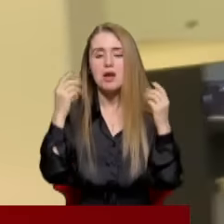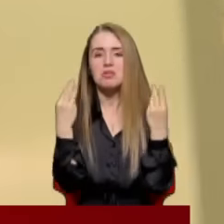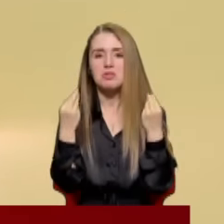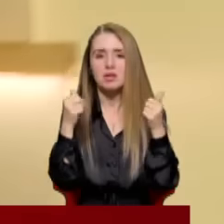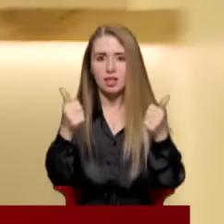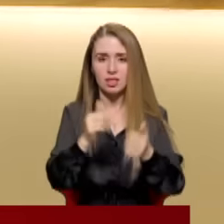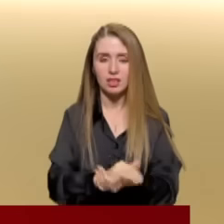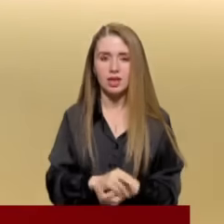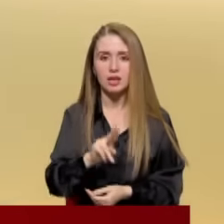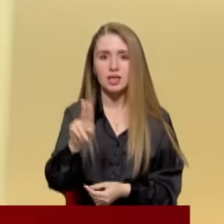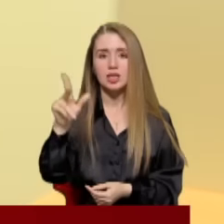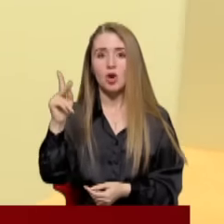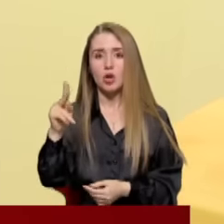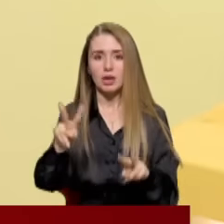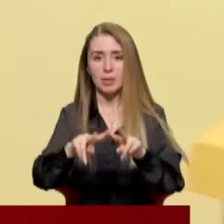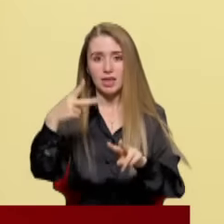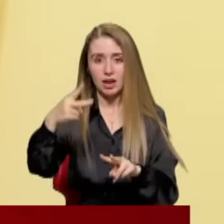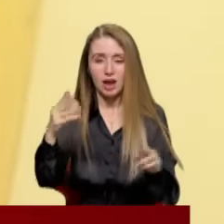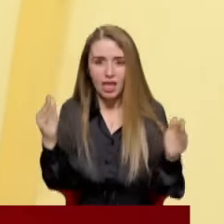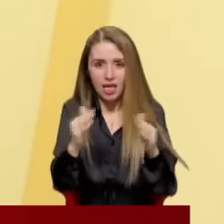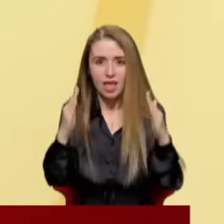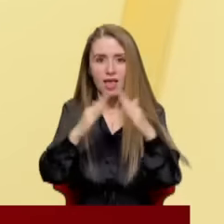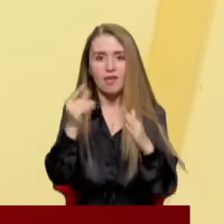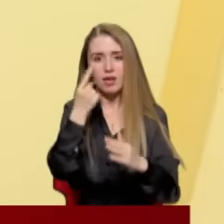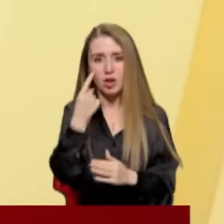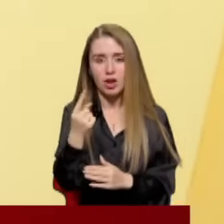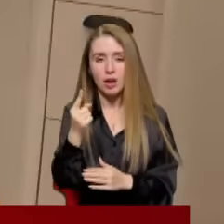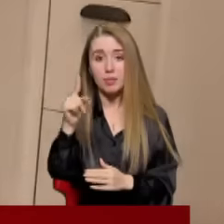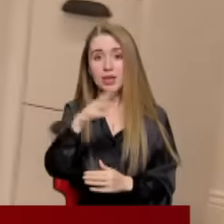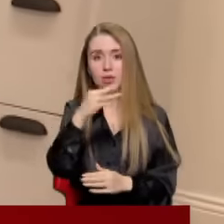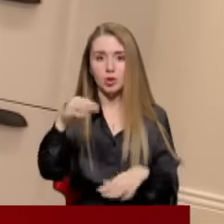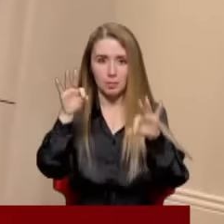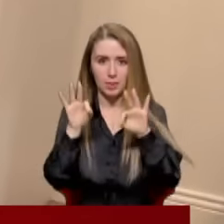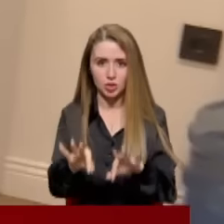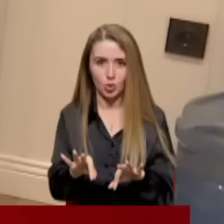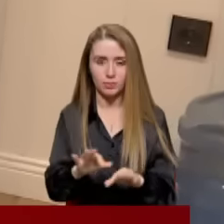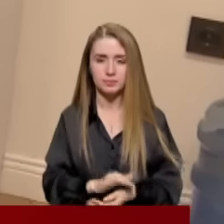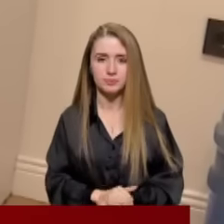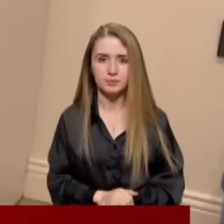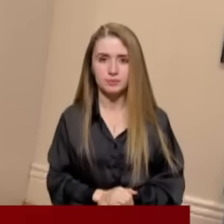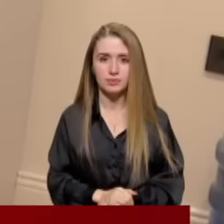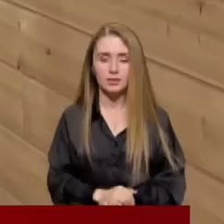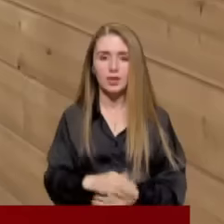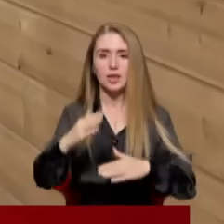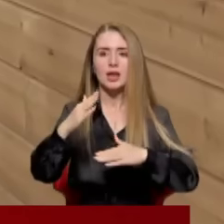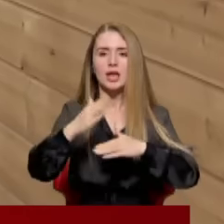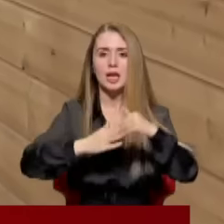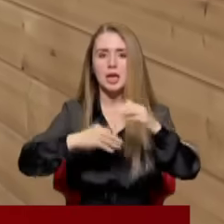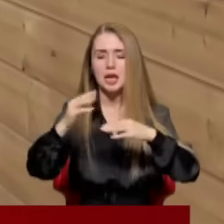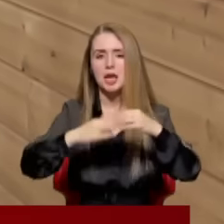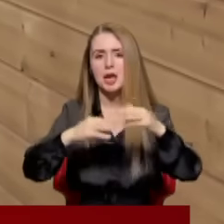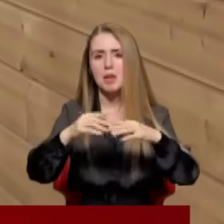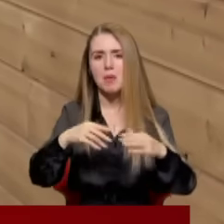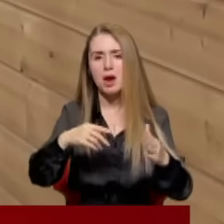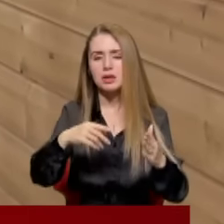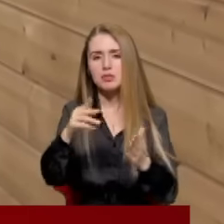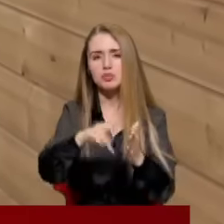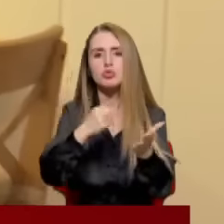townhouse'lar. 7-12 metrekarelik minik evlerin fiyatları 1 milyon liradan başlıyor. İmar gerektirmiyorlar. İmarsız arazilerinize